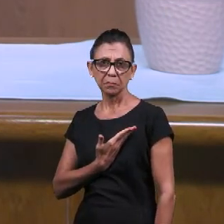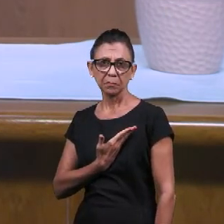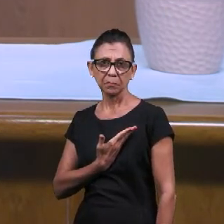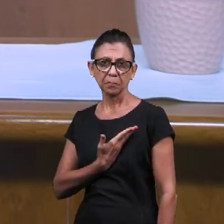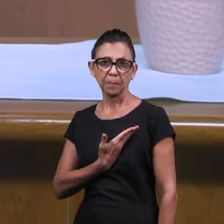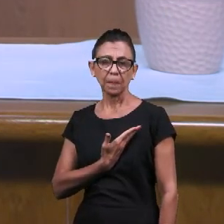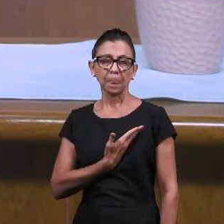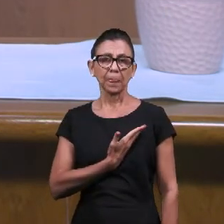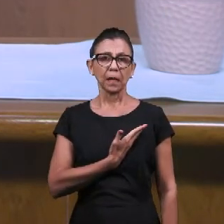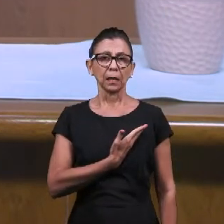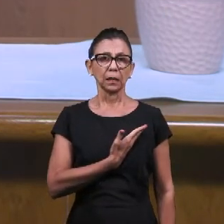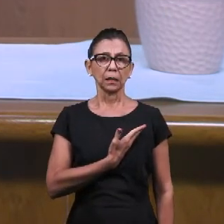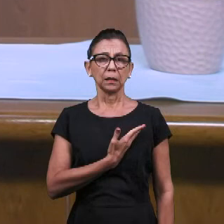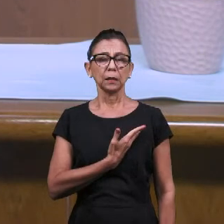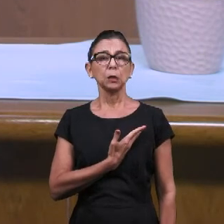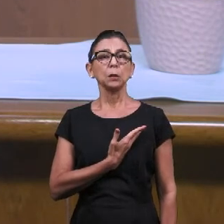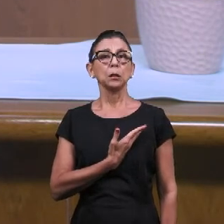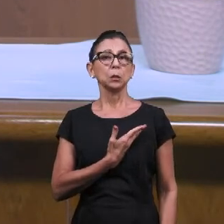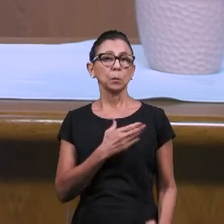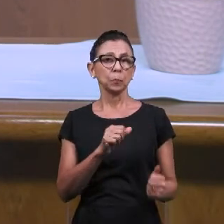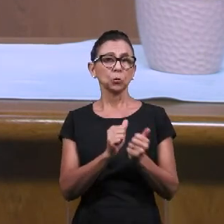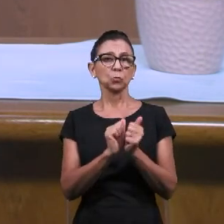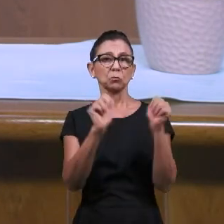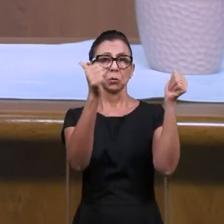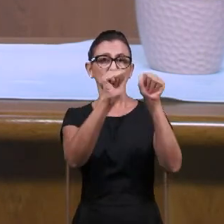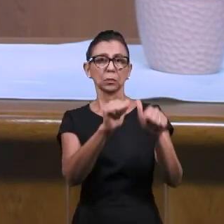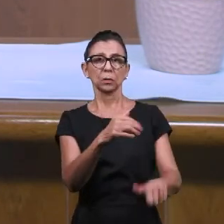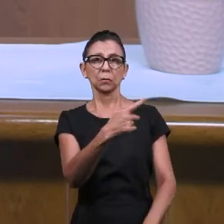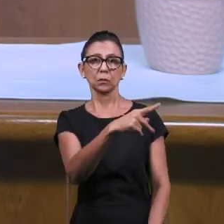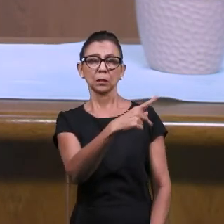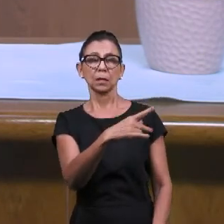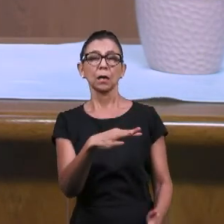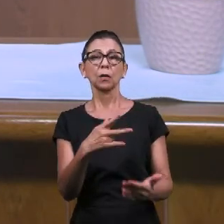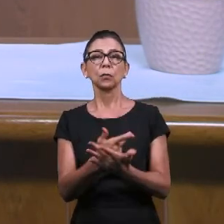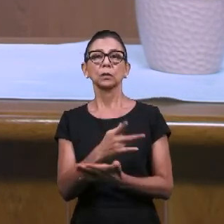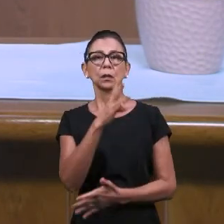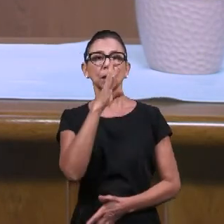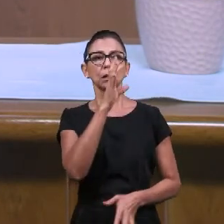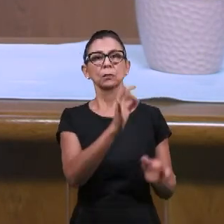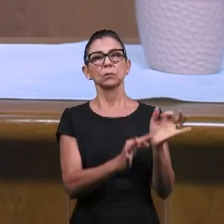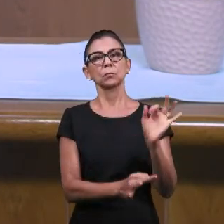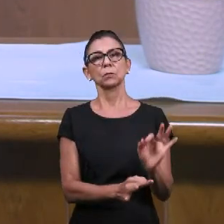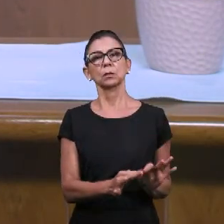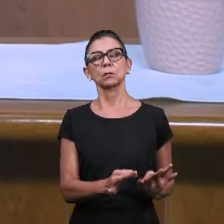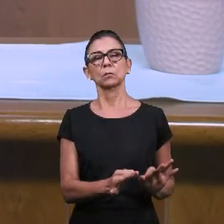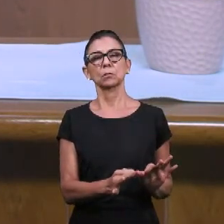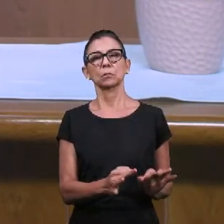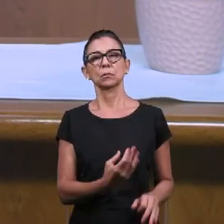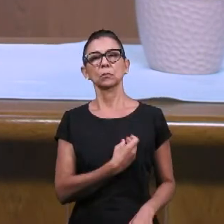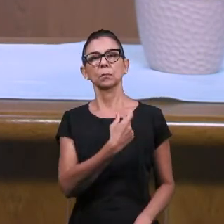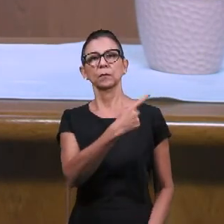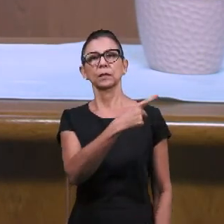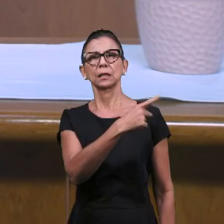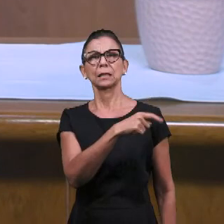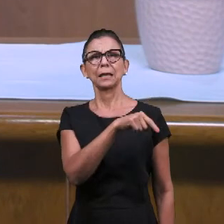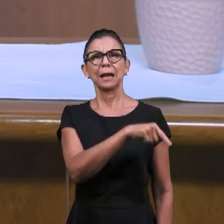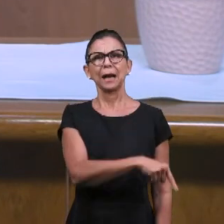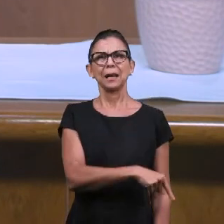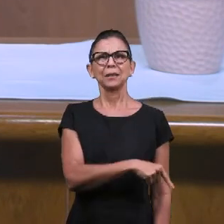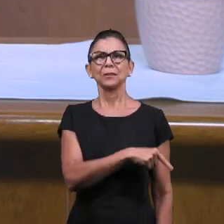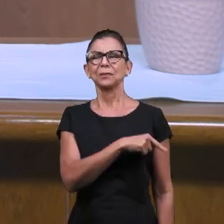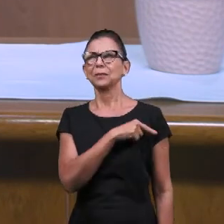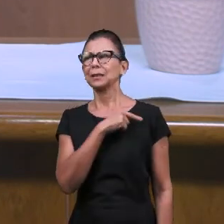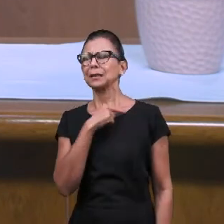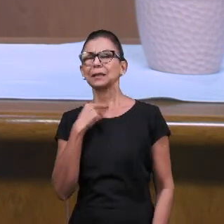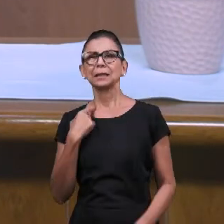оскверняет их вместе со своими друзьями, пред своими богами. Когда это происходит,